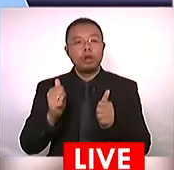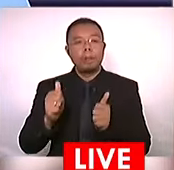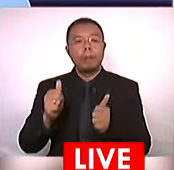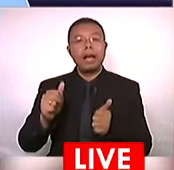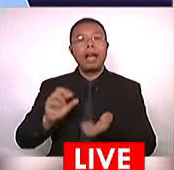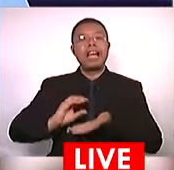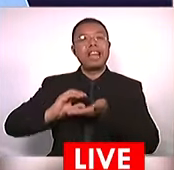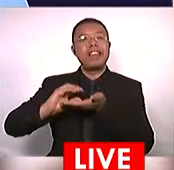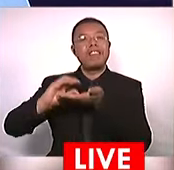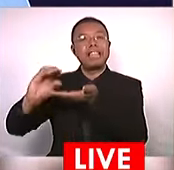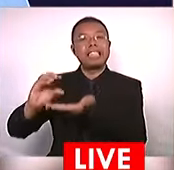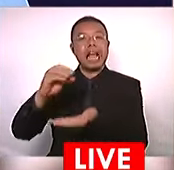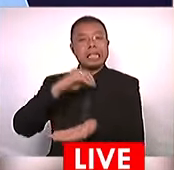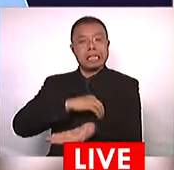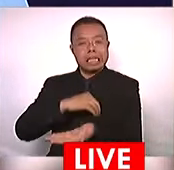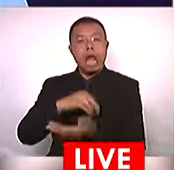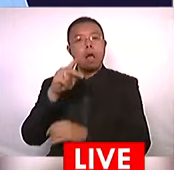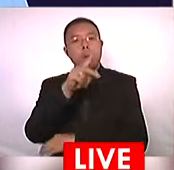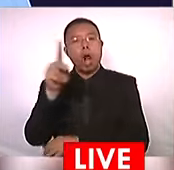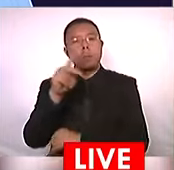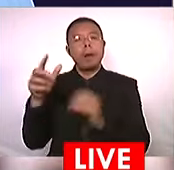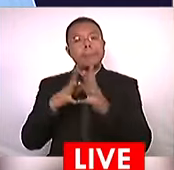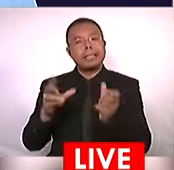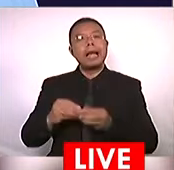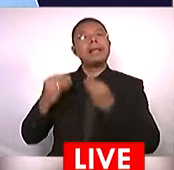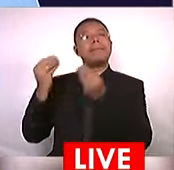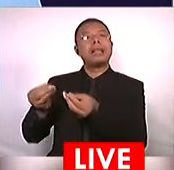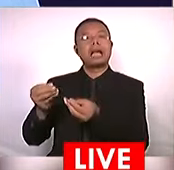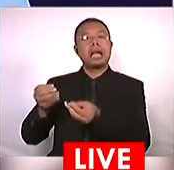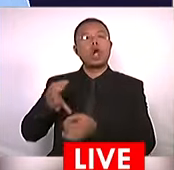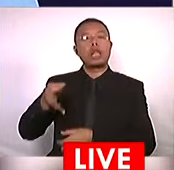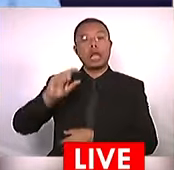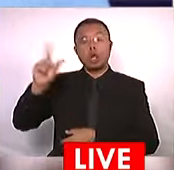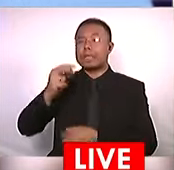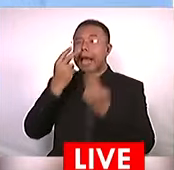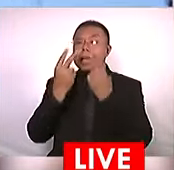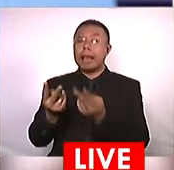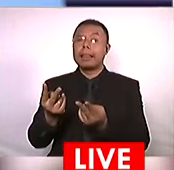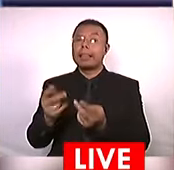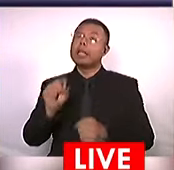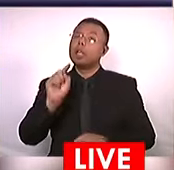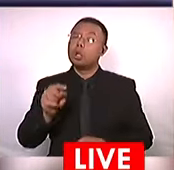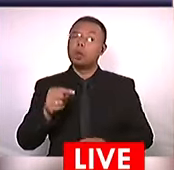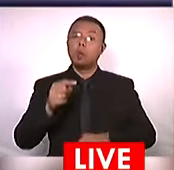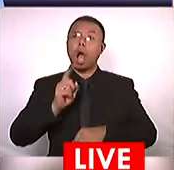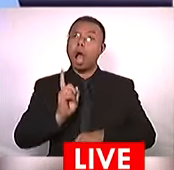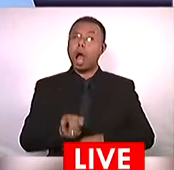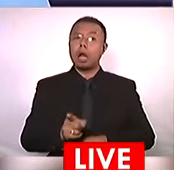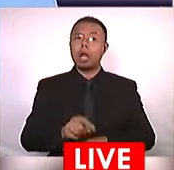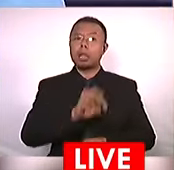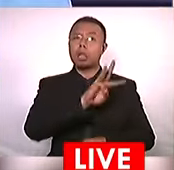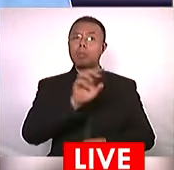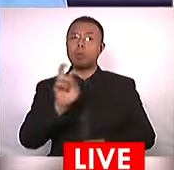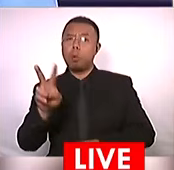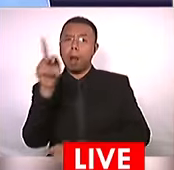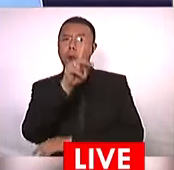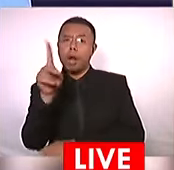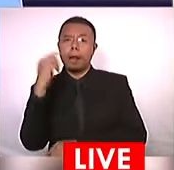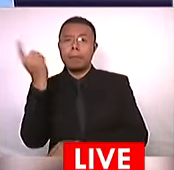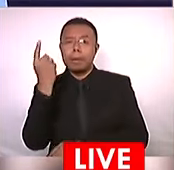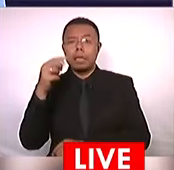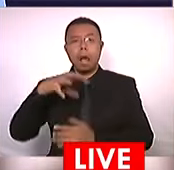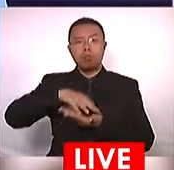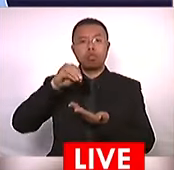investasi ataupun projek-projek besar bisa di sana Sebab saya lihat itu ada 32 proyek